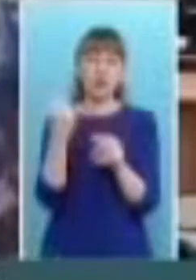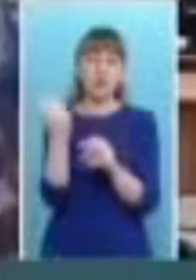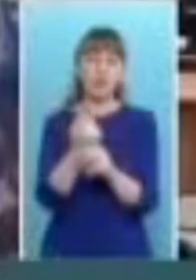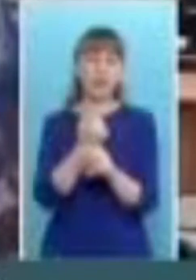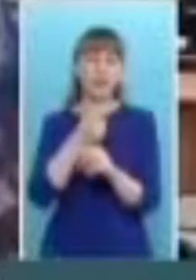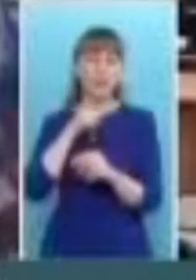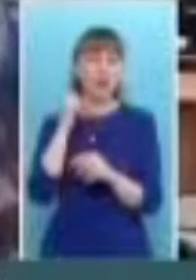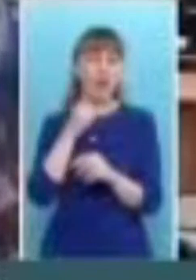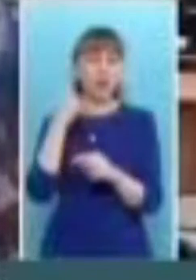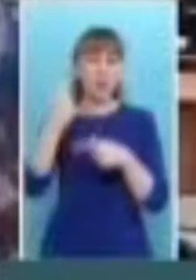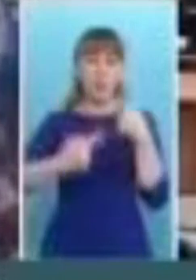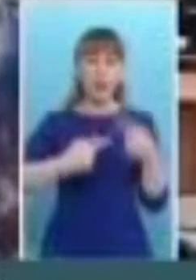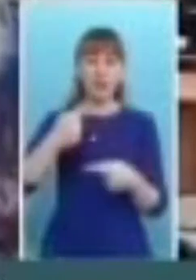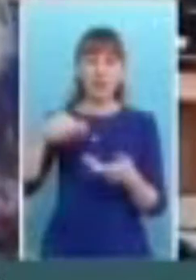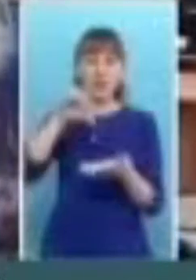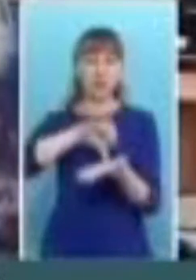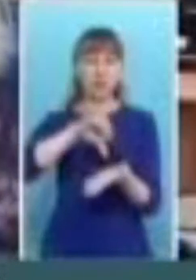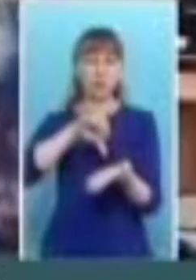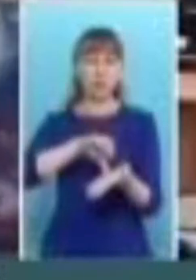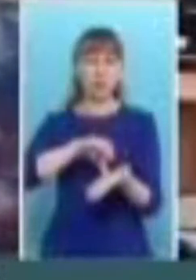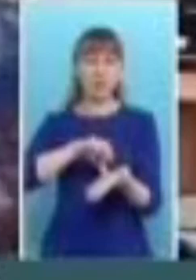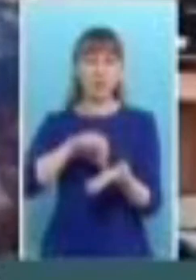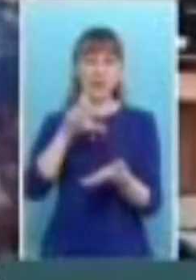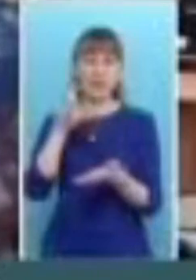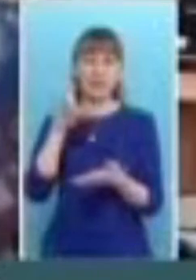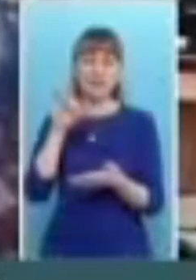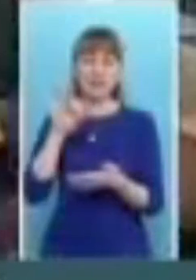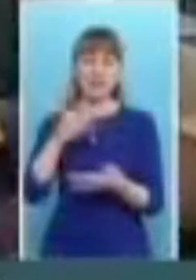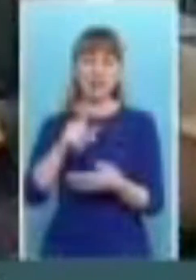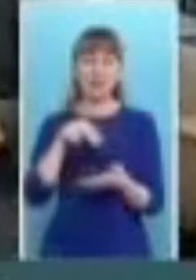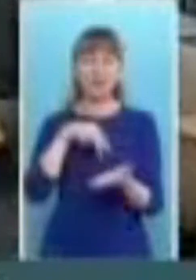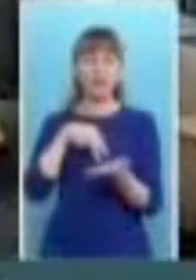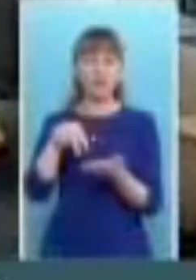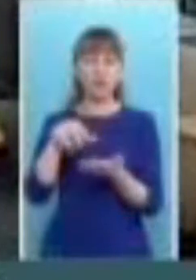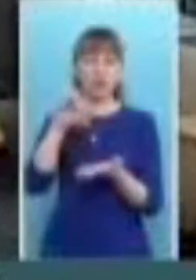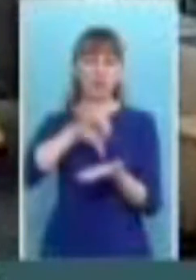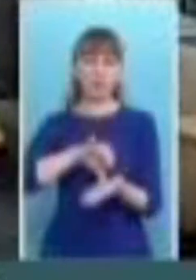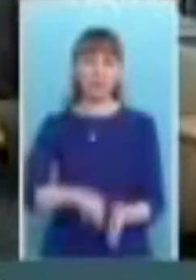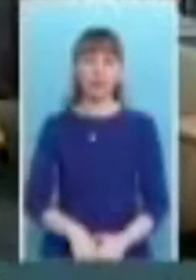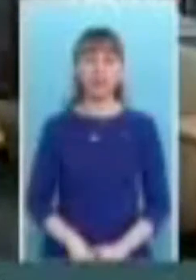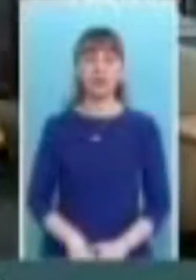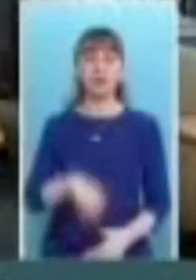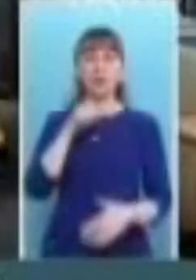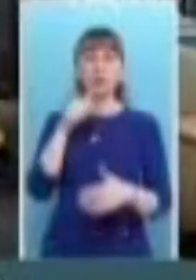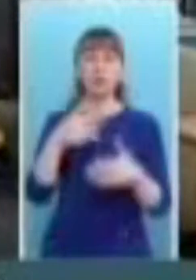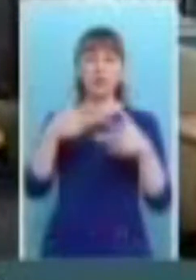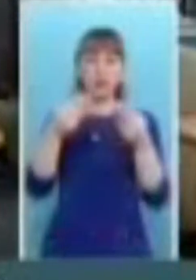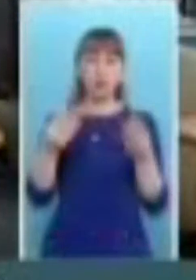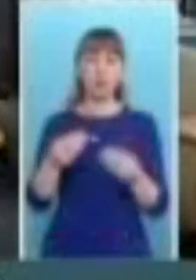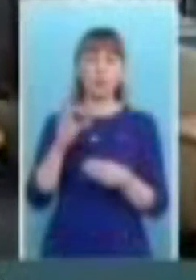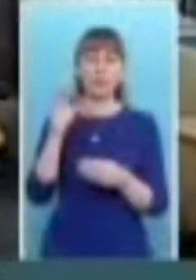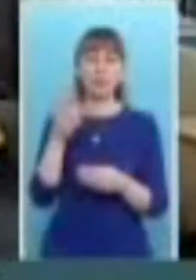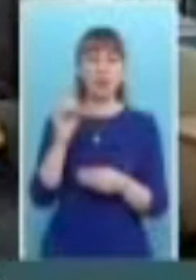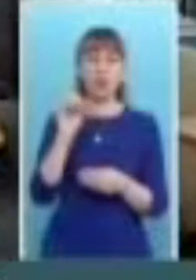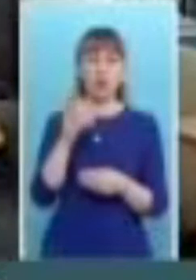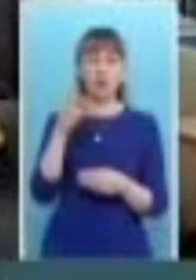наше молодое поколение, участники танцевальной студии «Эстель» выйдут, выступят. Кустанайский скульптор Егор Кислицын